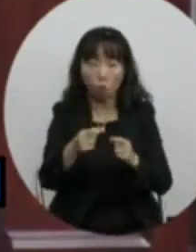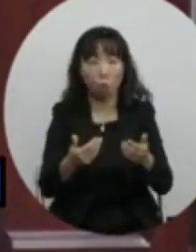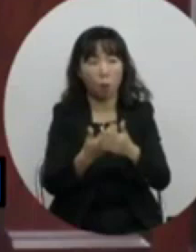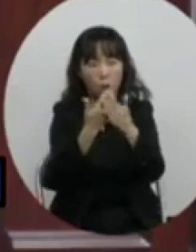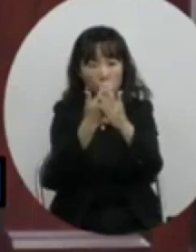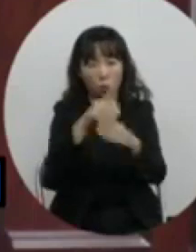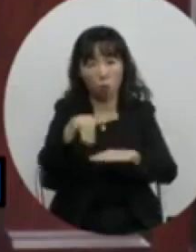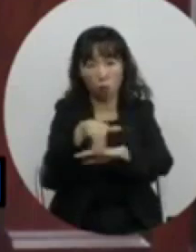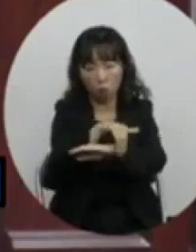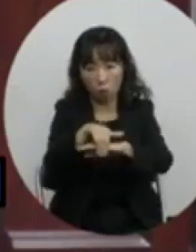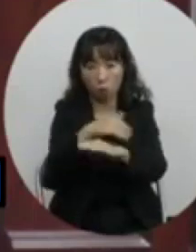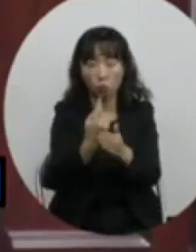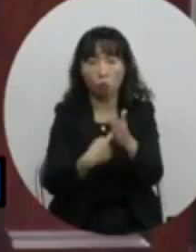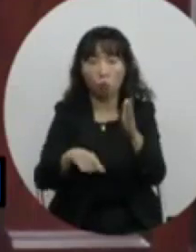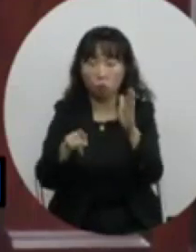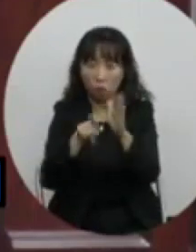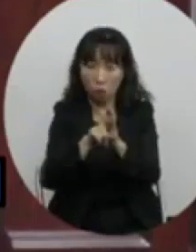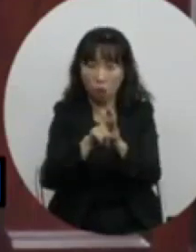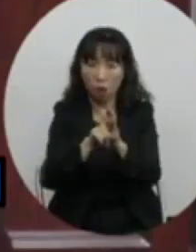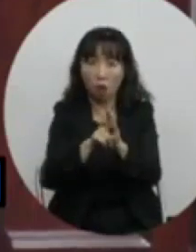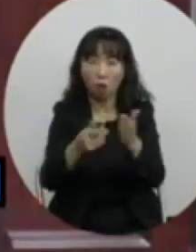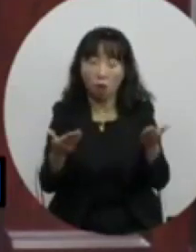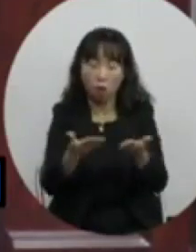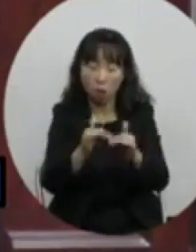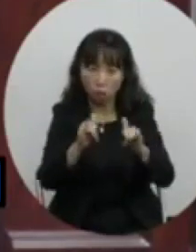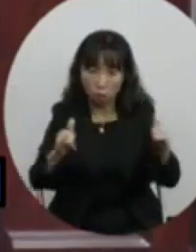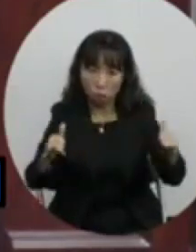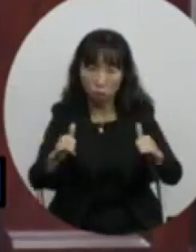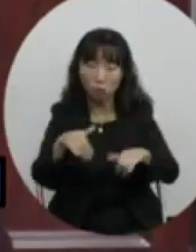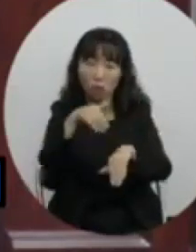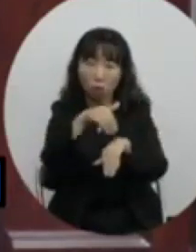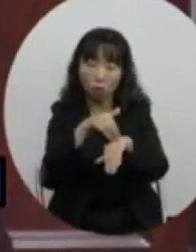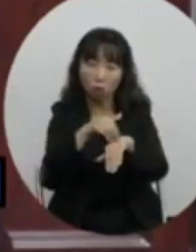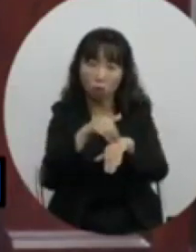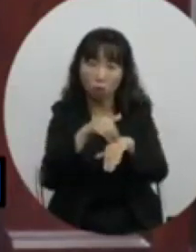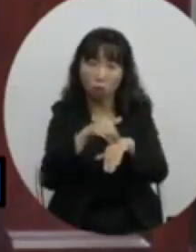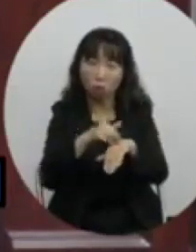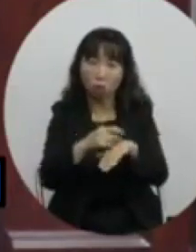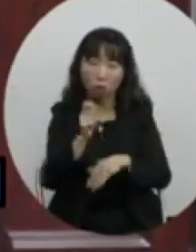수립을 위한 실무 TF 워크숍 결과를 청취하였습니다.